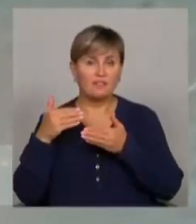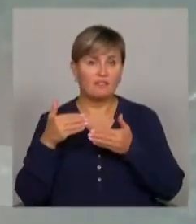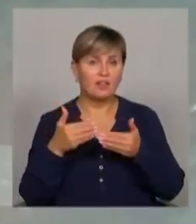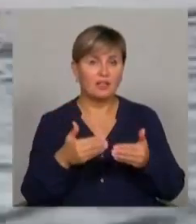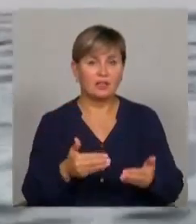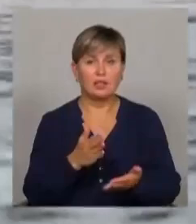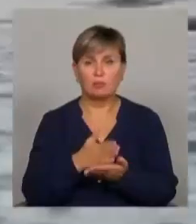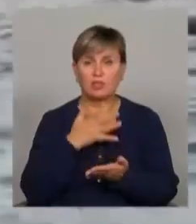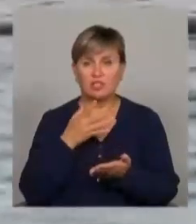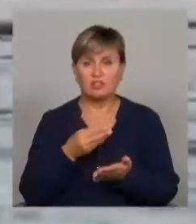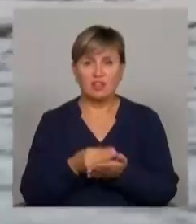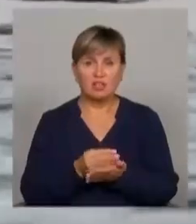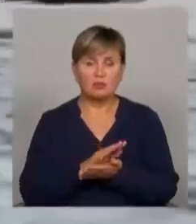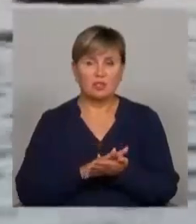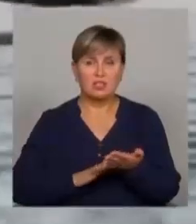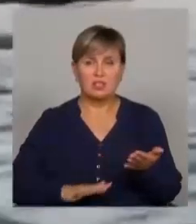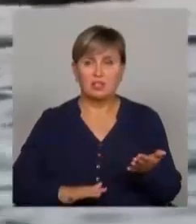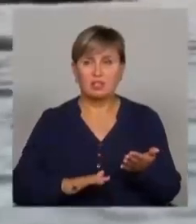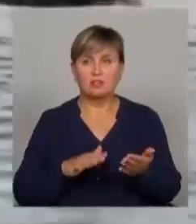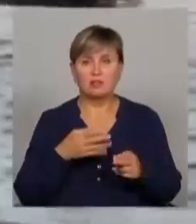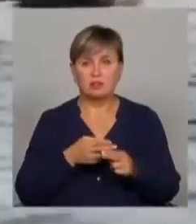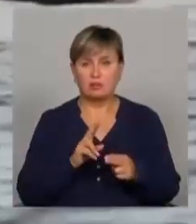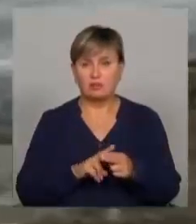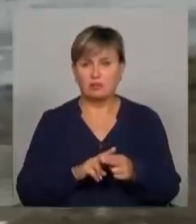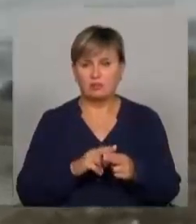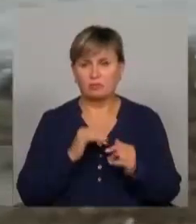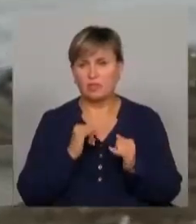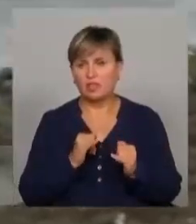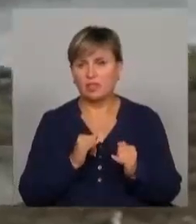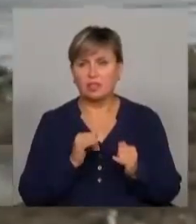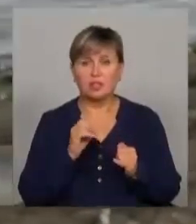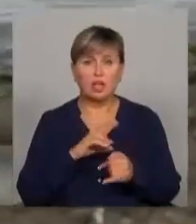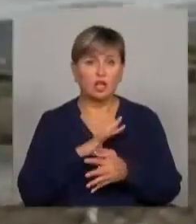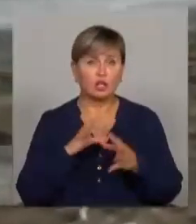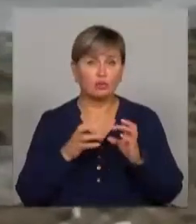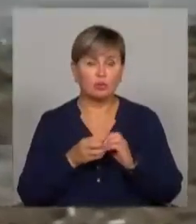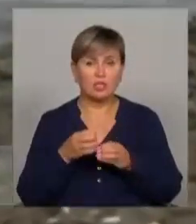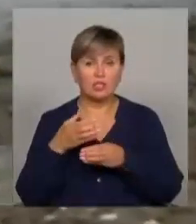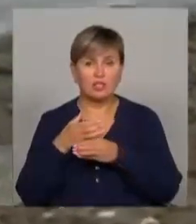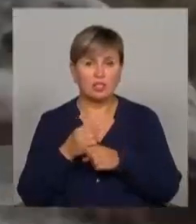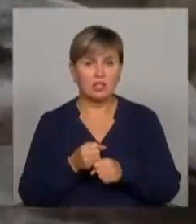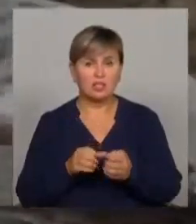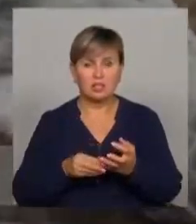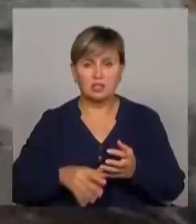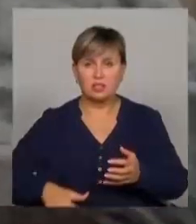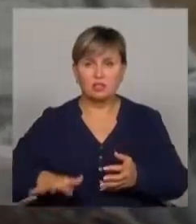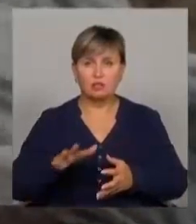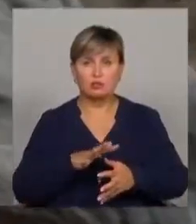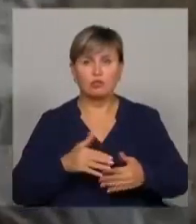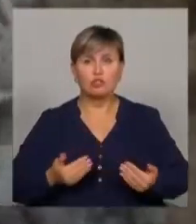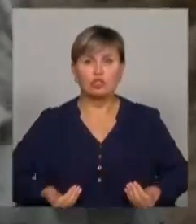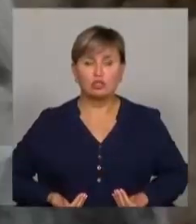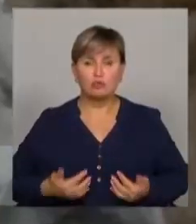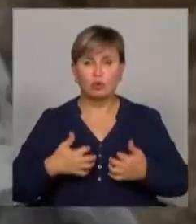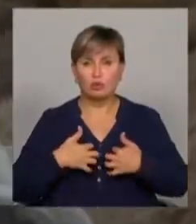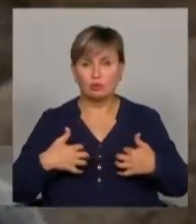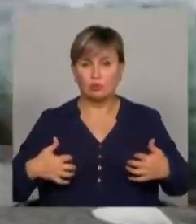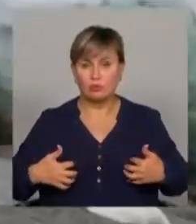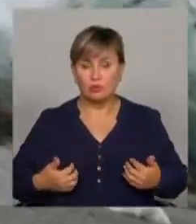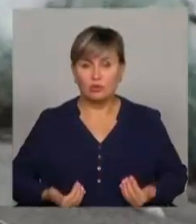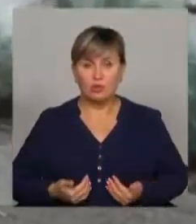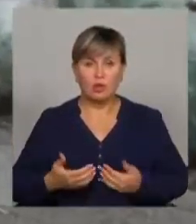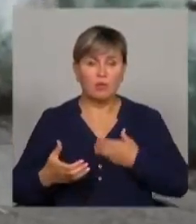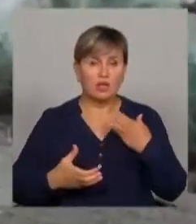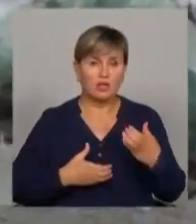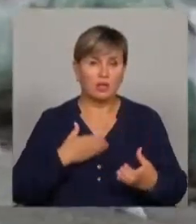озера имеет свои последствия. Прежде всего, негативные. Как результат, сократится территория обитания животного мира, опасаются